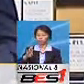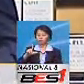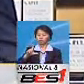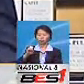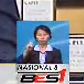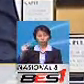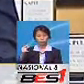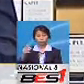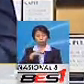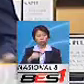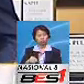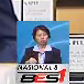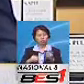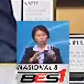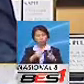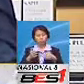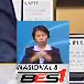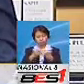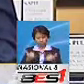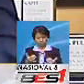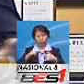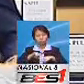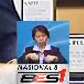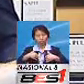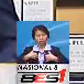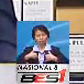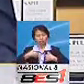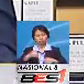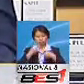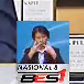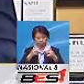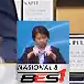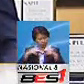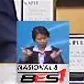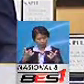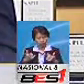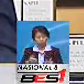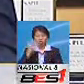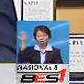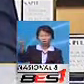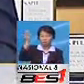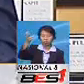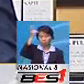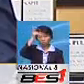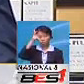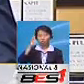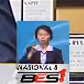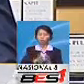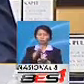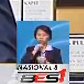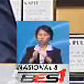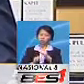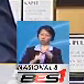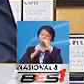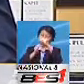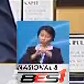kita lihat blok itu yang masih lagi wujud sekarang dan kita lihat perbezaan itu ada mengritik kerjaaan perkara biasa tidak sampai ke tahap